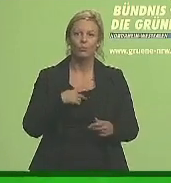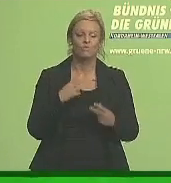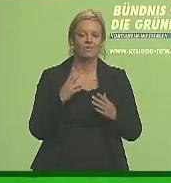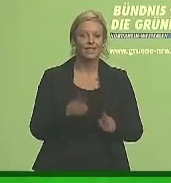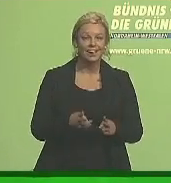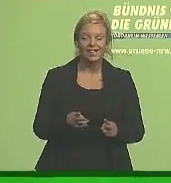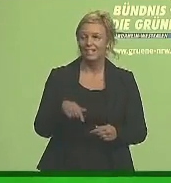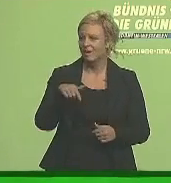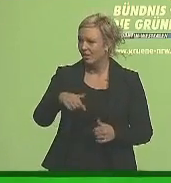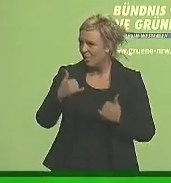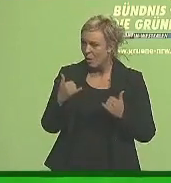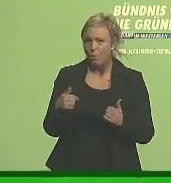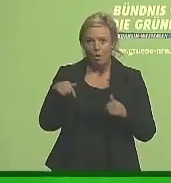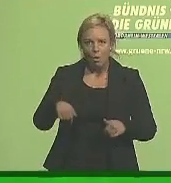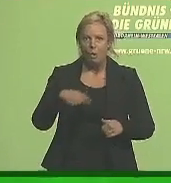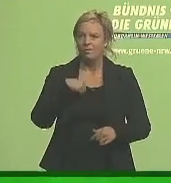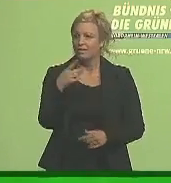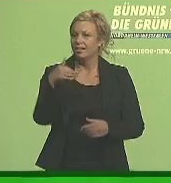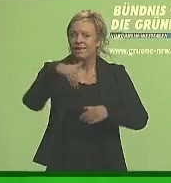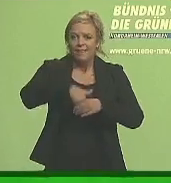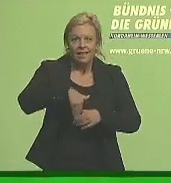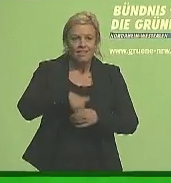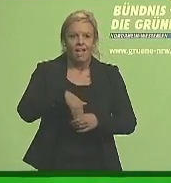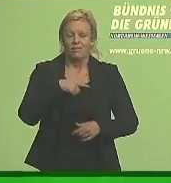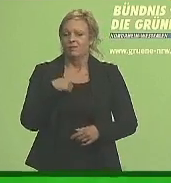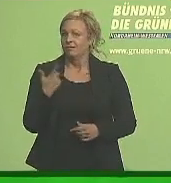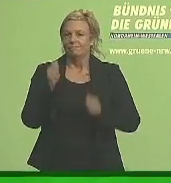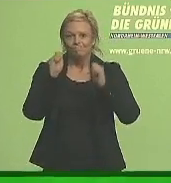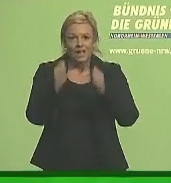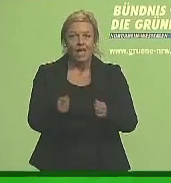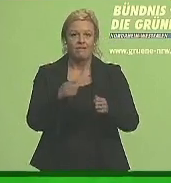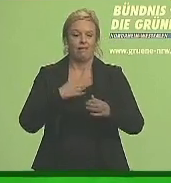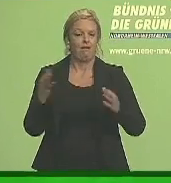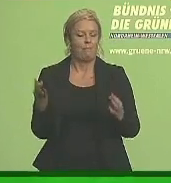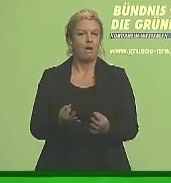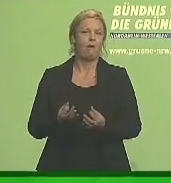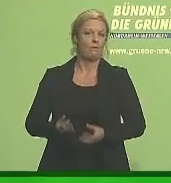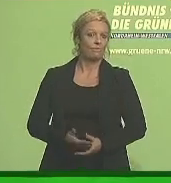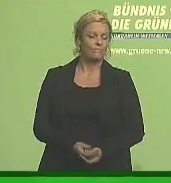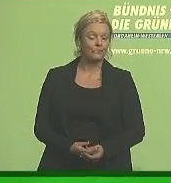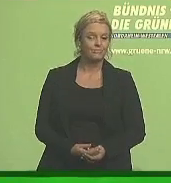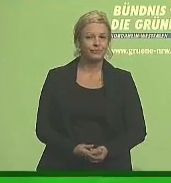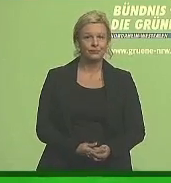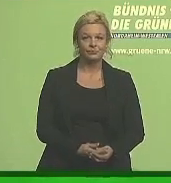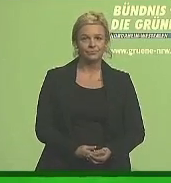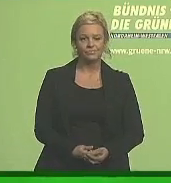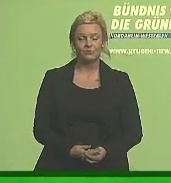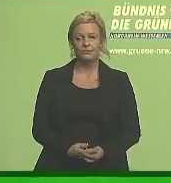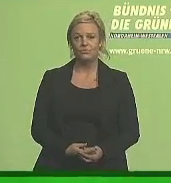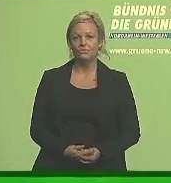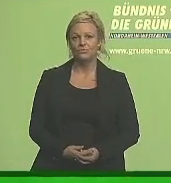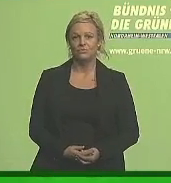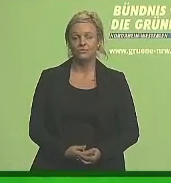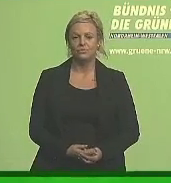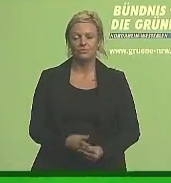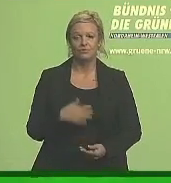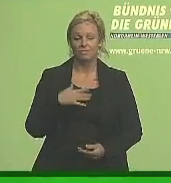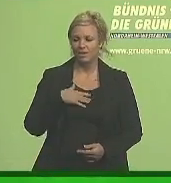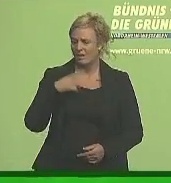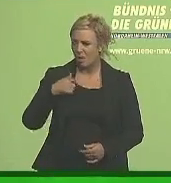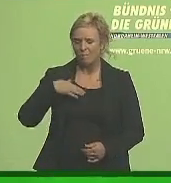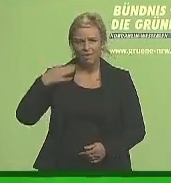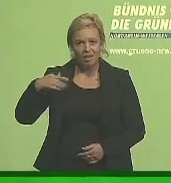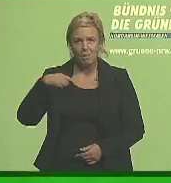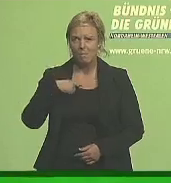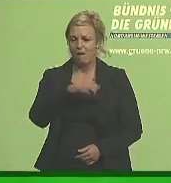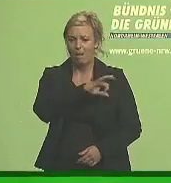hier heute so aufstellen mit diesem inhaltlich fundierten Antrag. Und ich finde, dass wir jederzeit, jeder Partei gegenüber mit